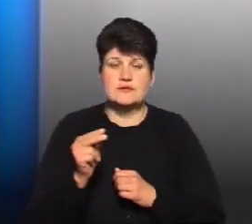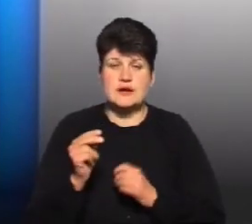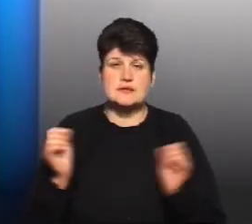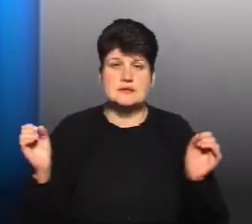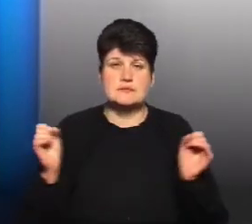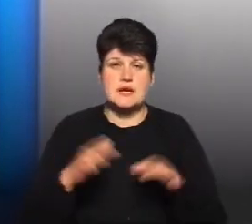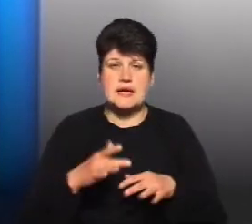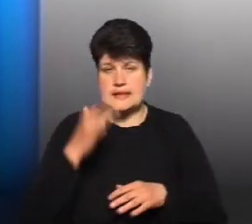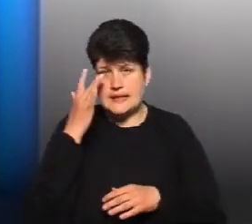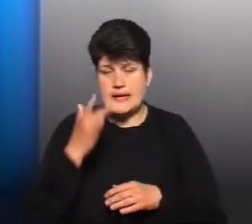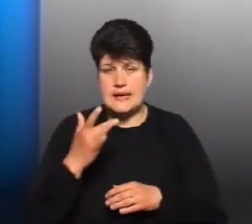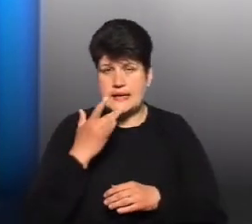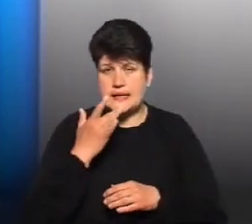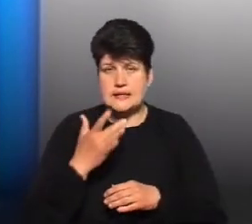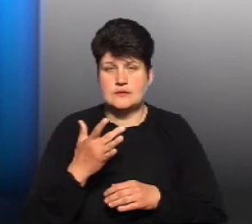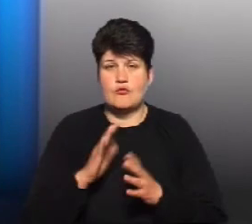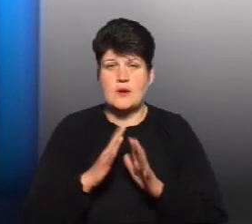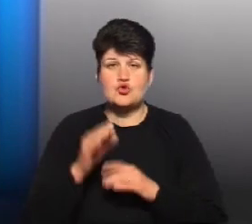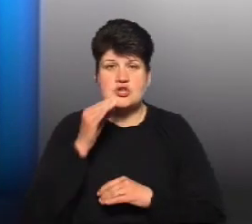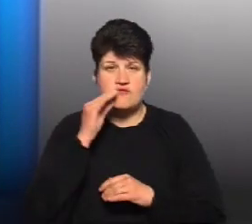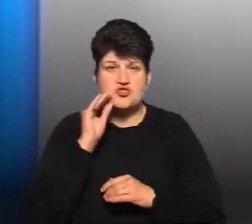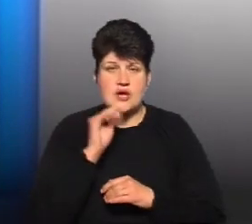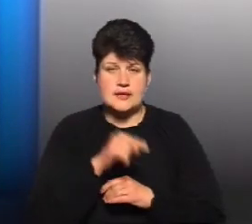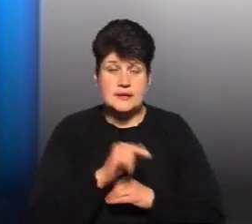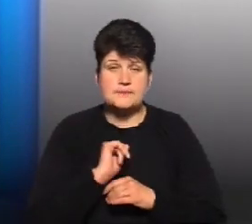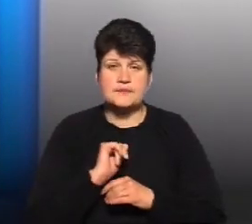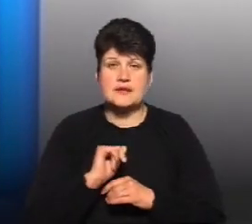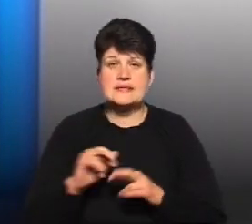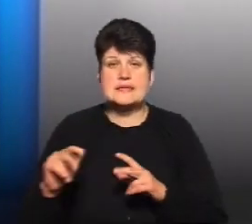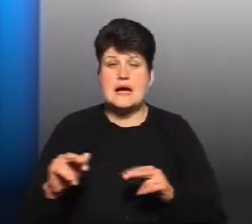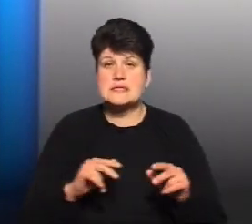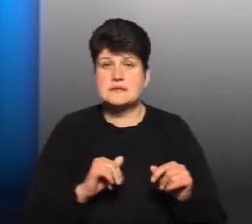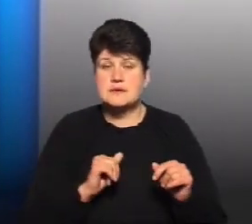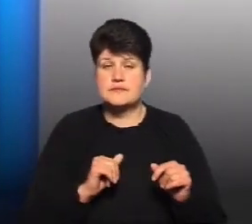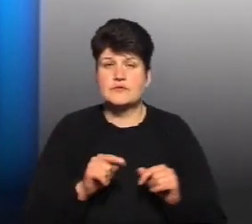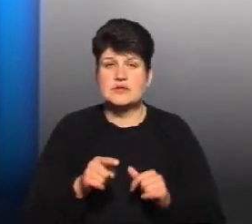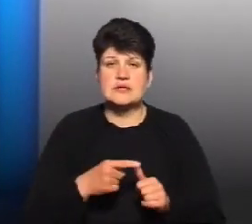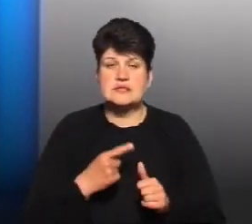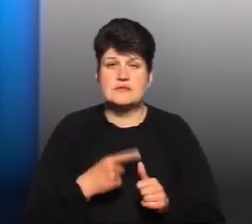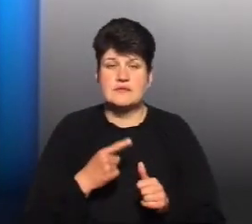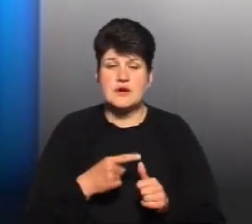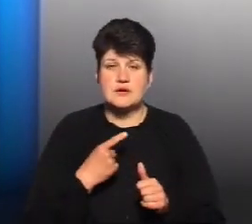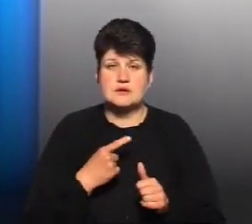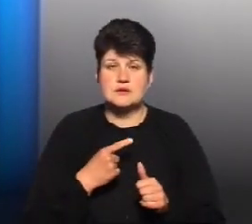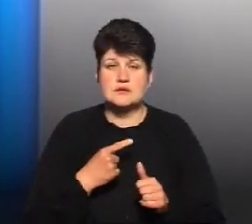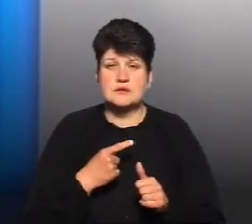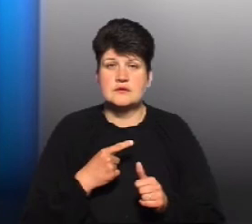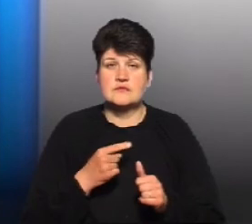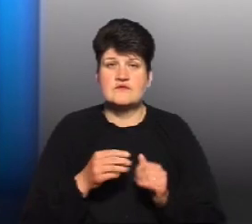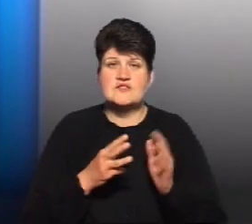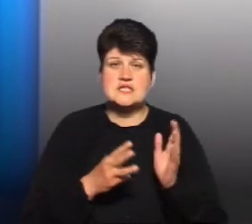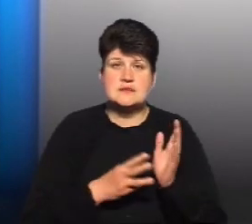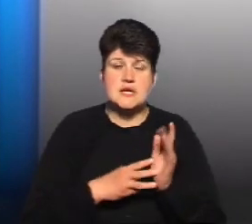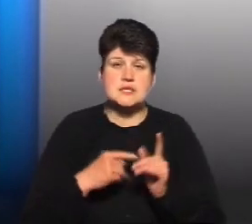літній естраді тут в парку Шевченка з танцями. Вони називаються наші факультатив 18+.